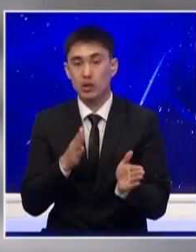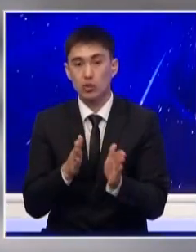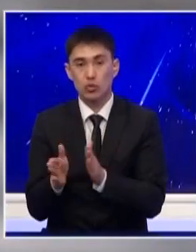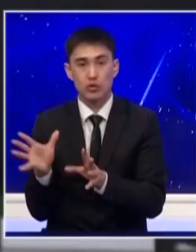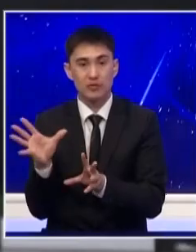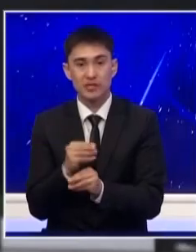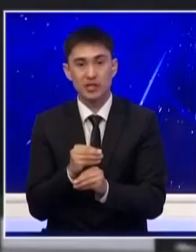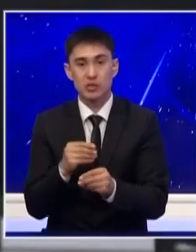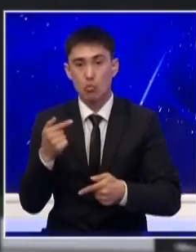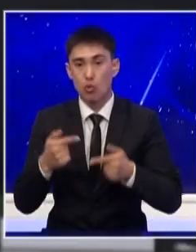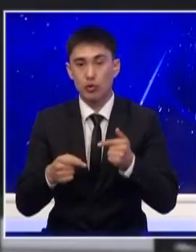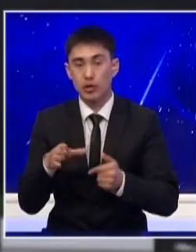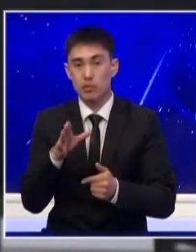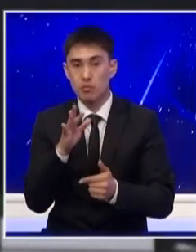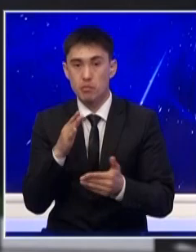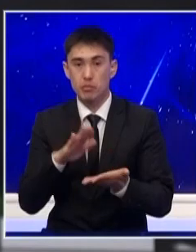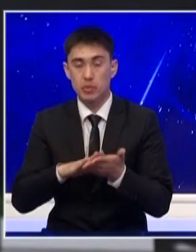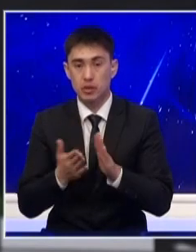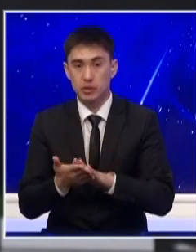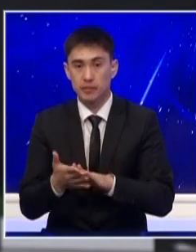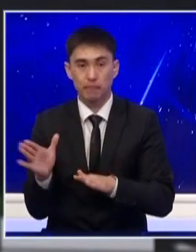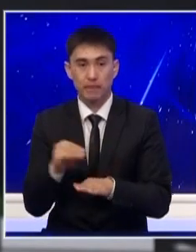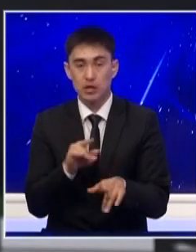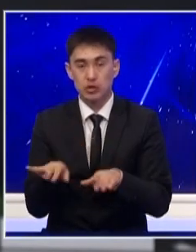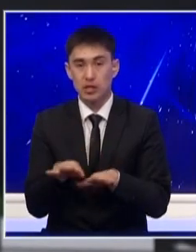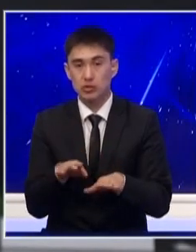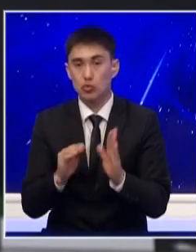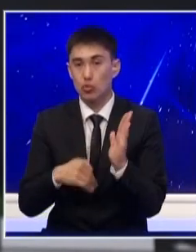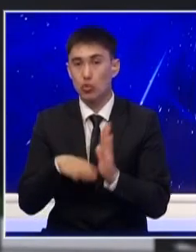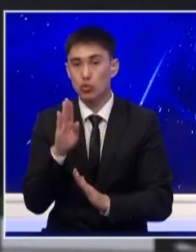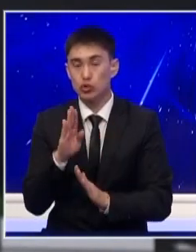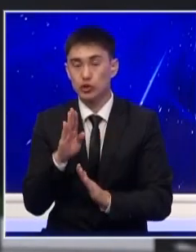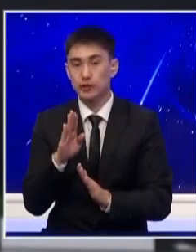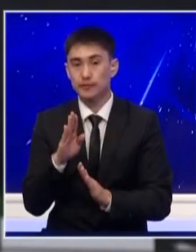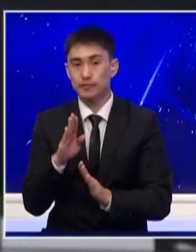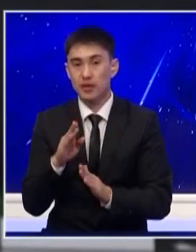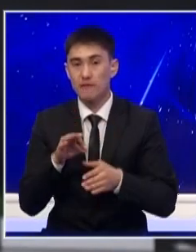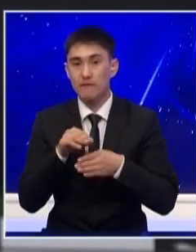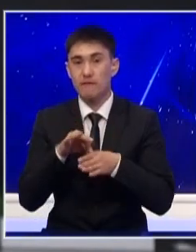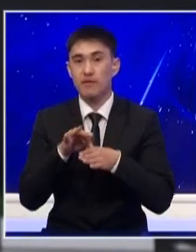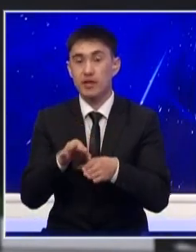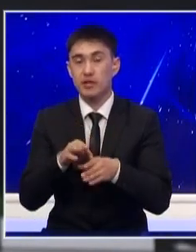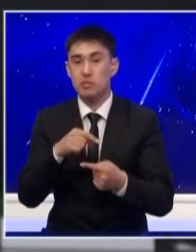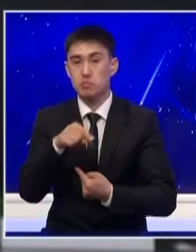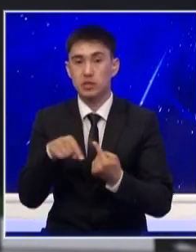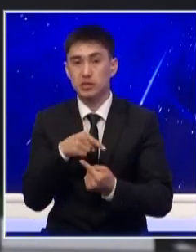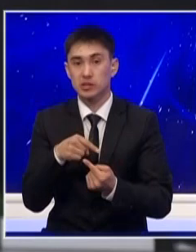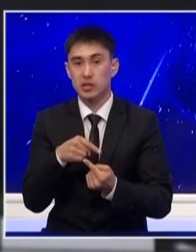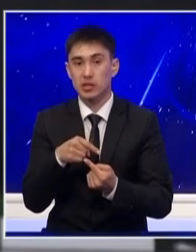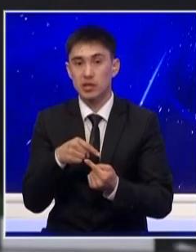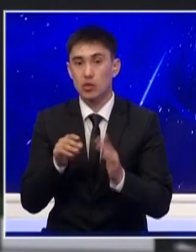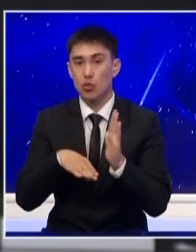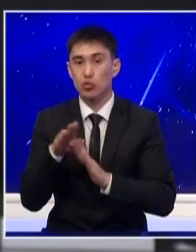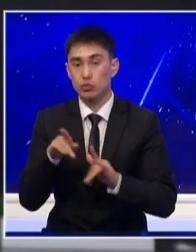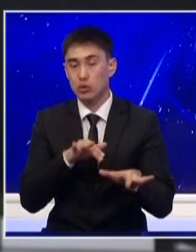все спорные моменты. Это все делается в рамках того, чтобы улучшить ведение бизнеса и